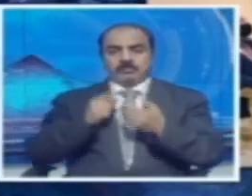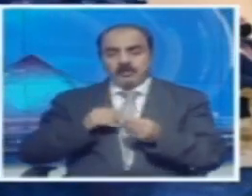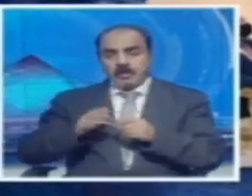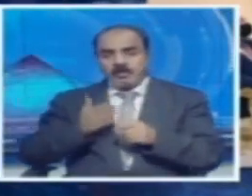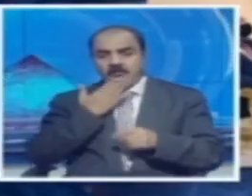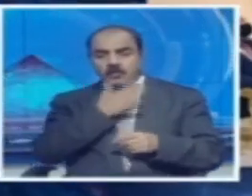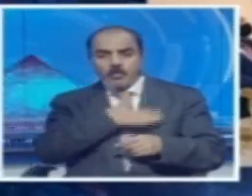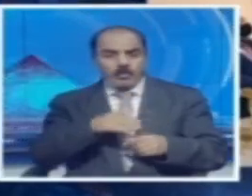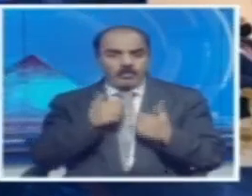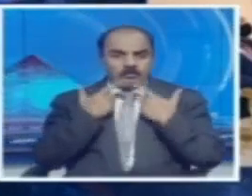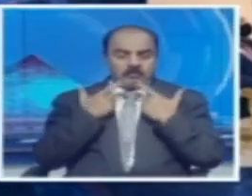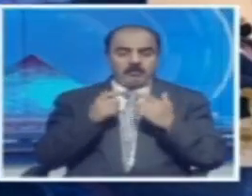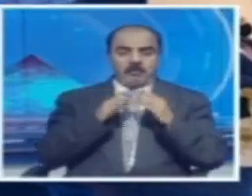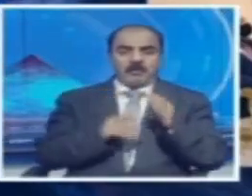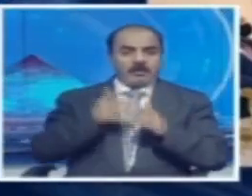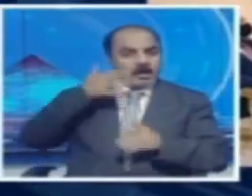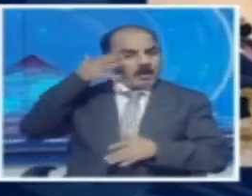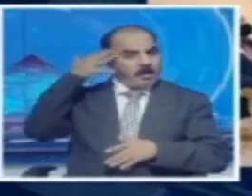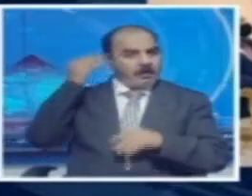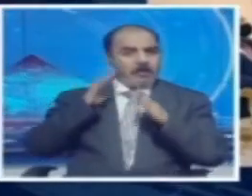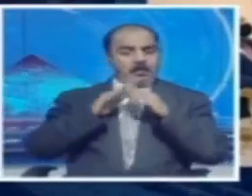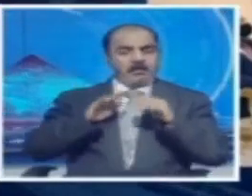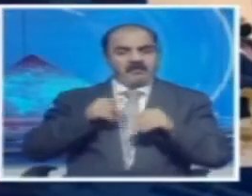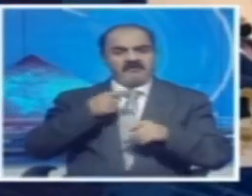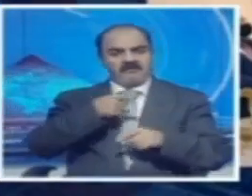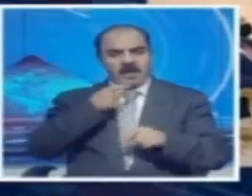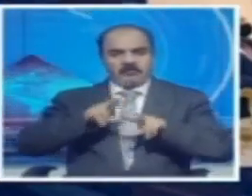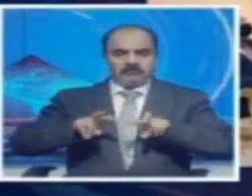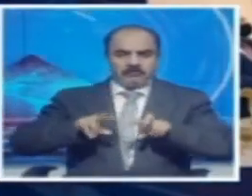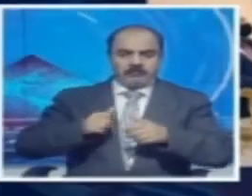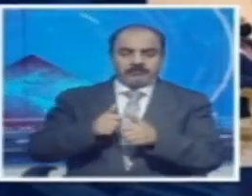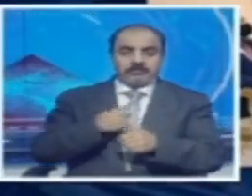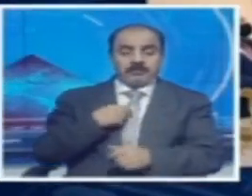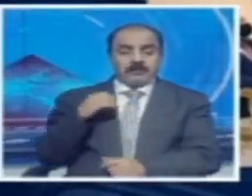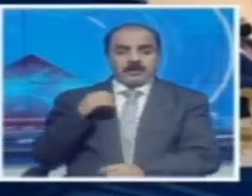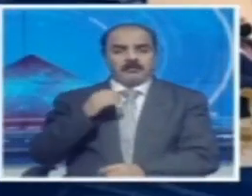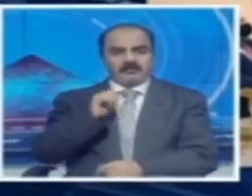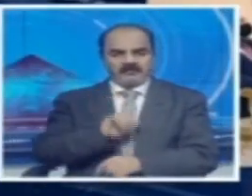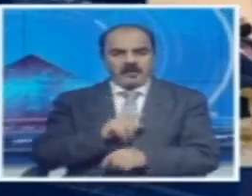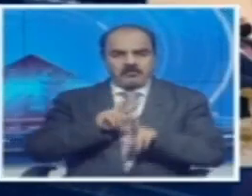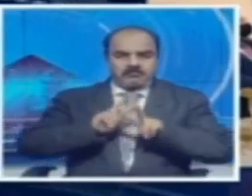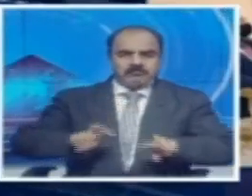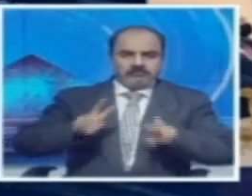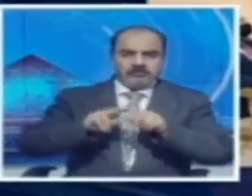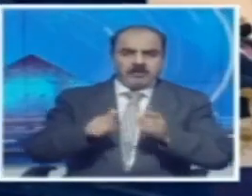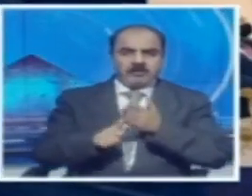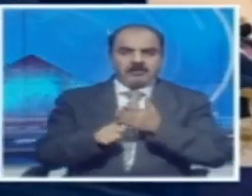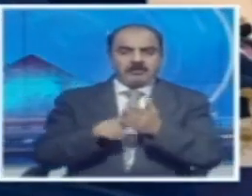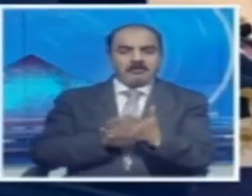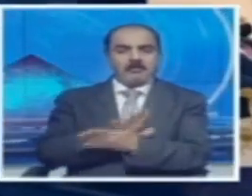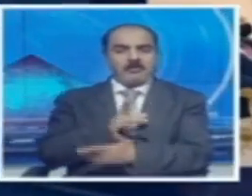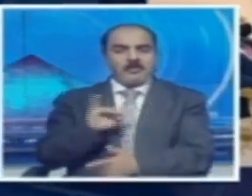إفريقيا، والنابع من الخبرة العريضة والفهم العميق للسيد الرئيس لطبيعة الأوضاع والتحديات في تلك